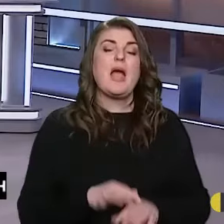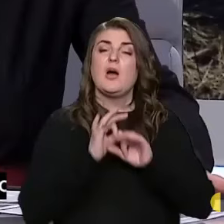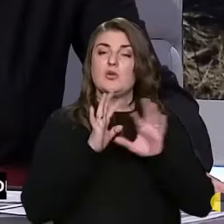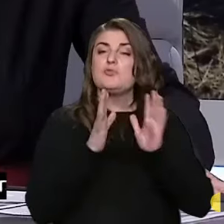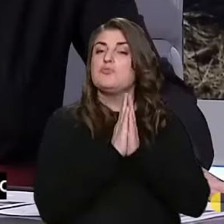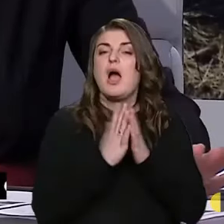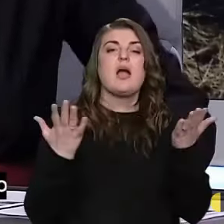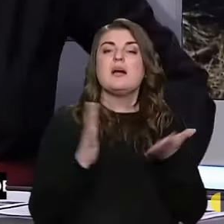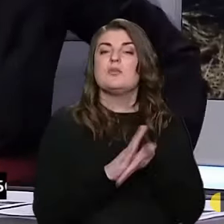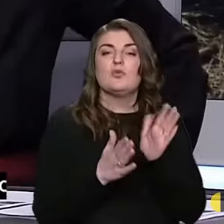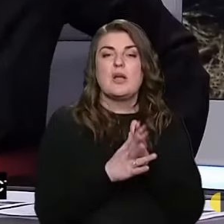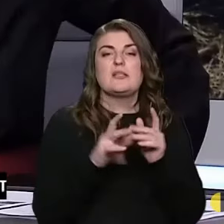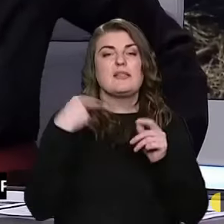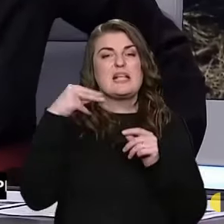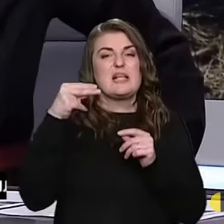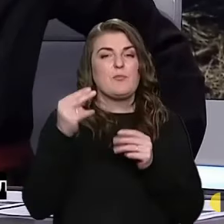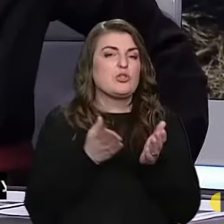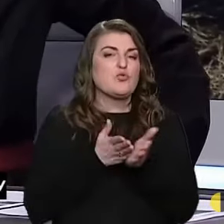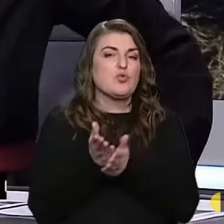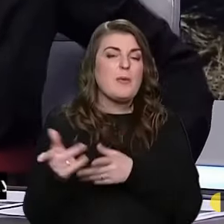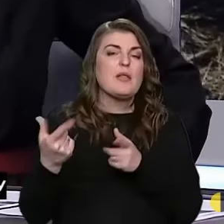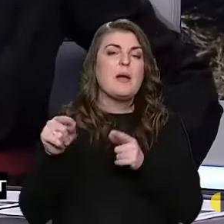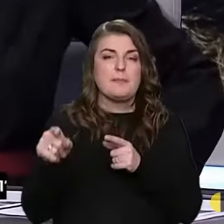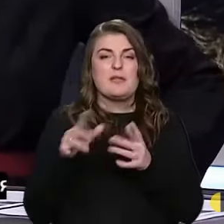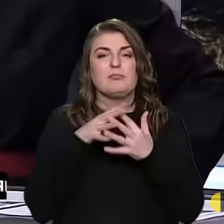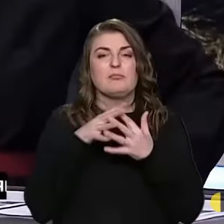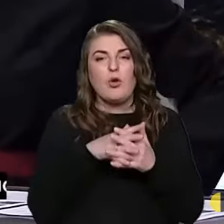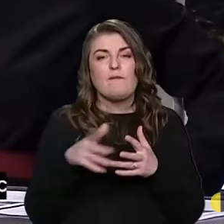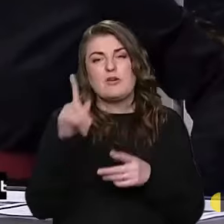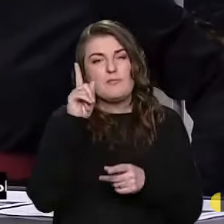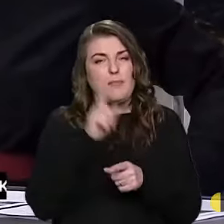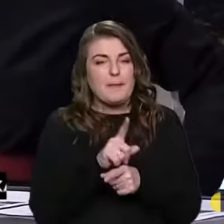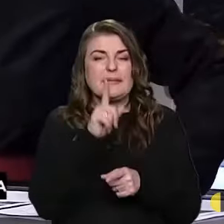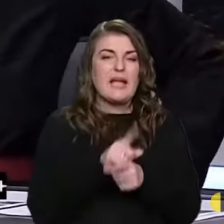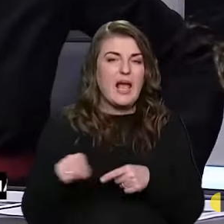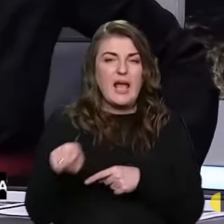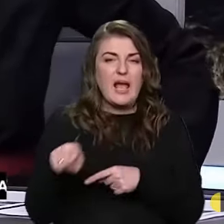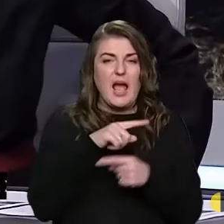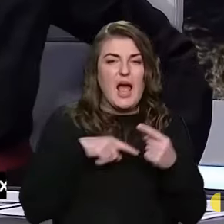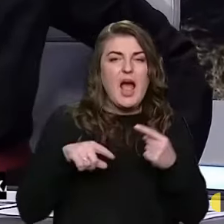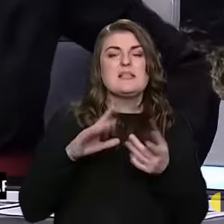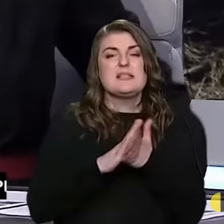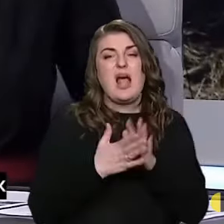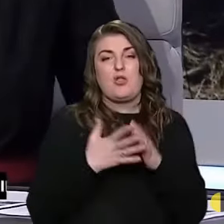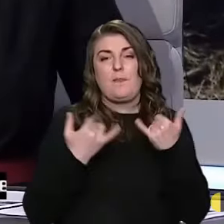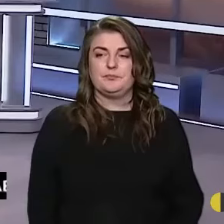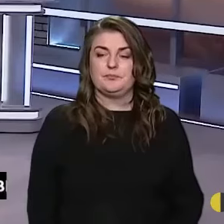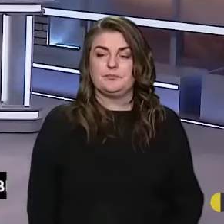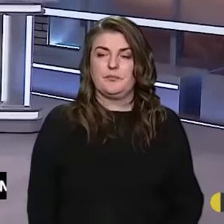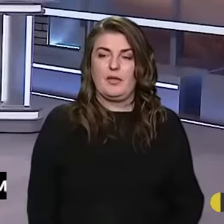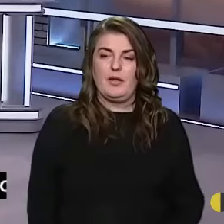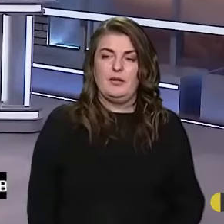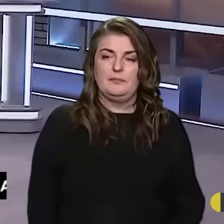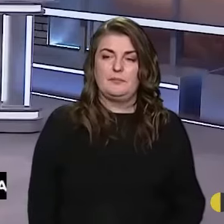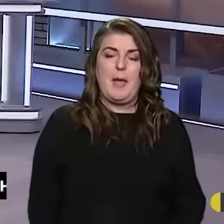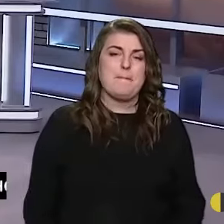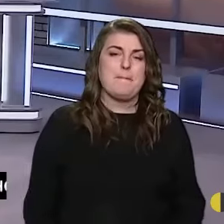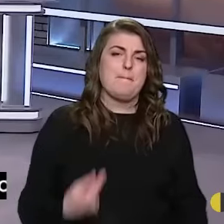Розкажіть, будь ласка, яка ситуація на Запорізькому напрямку, там, де служите ви і ваші побратими, посестри, станом на зараз?